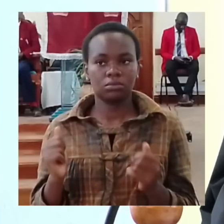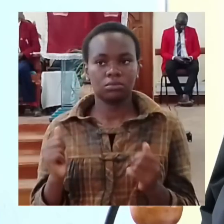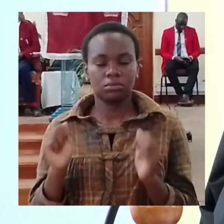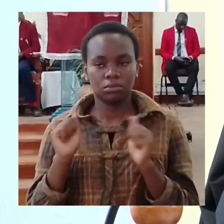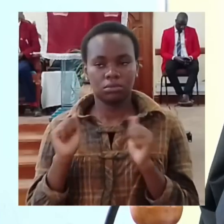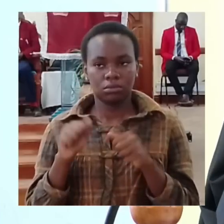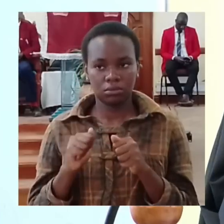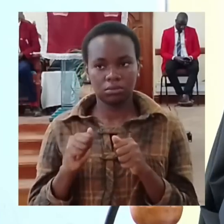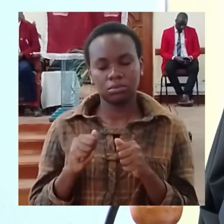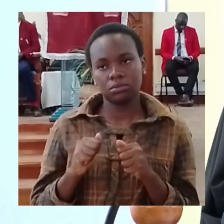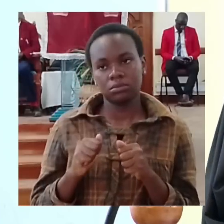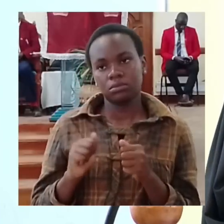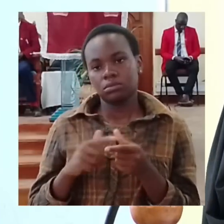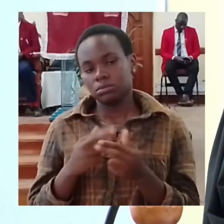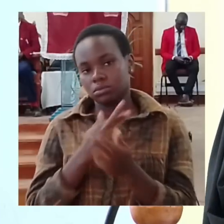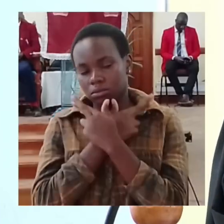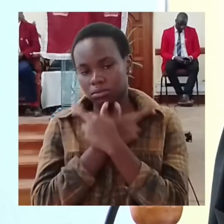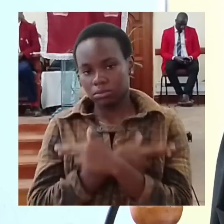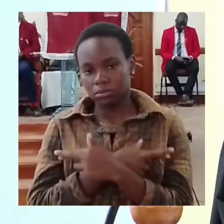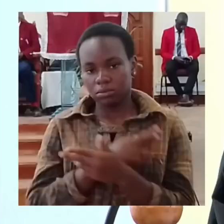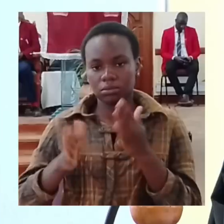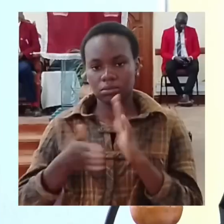ngiona ta ndaiganira